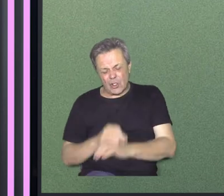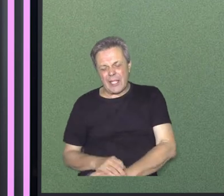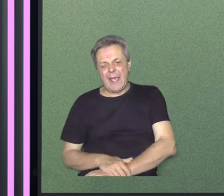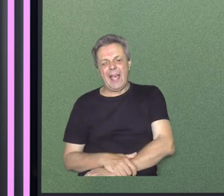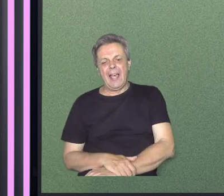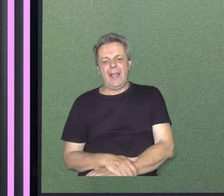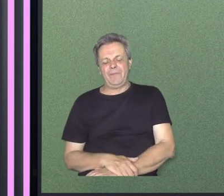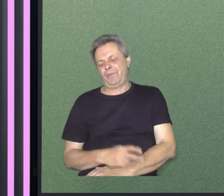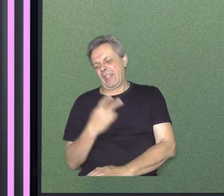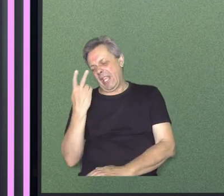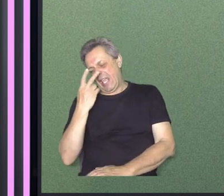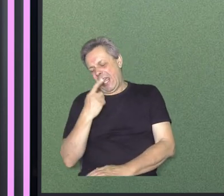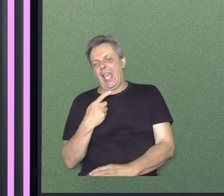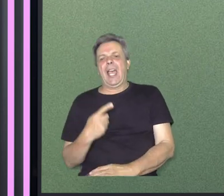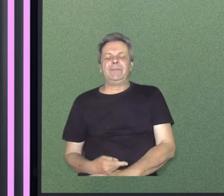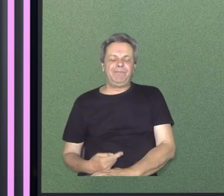znate šta,